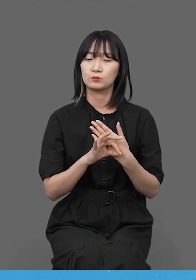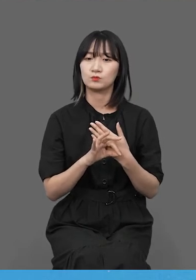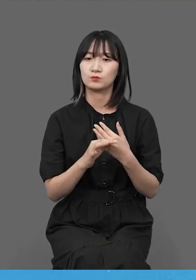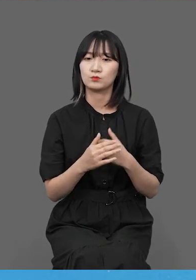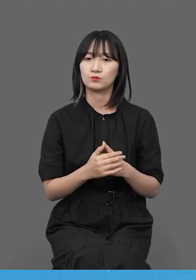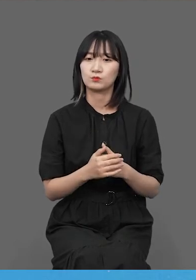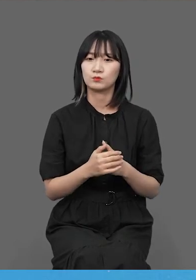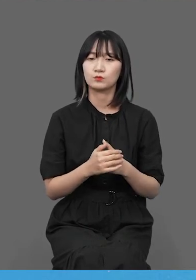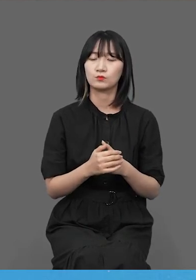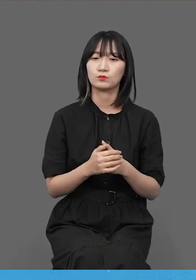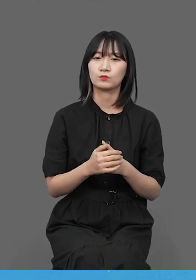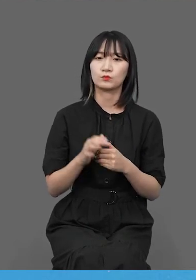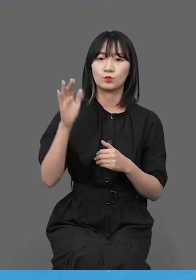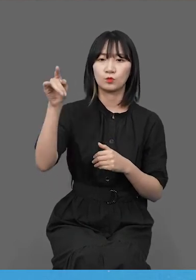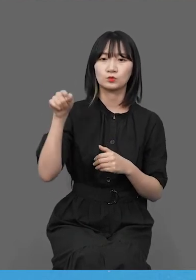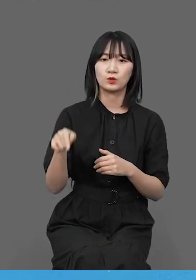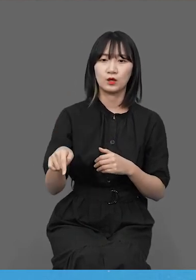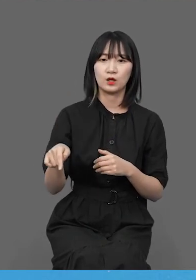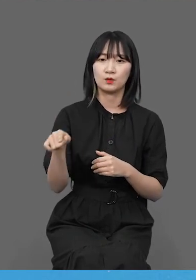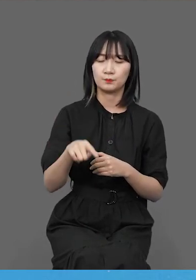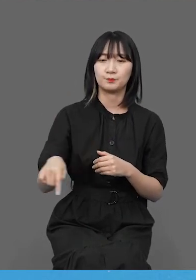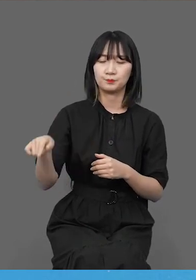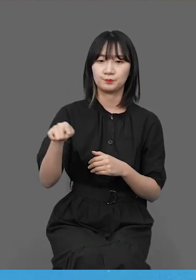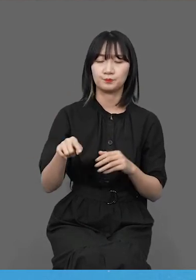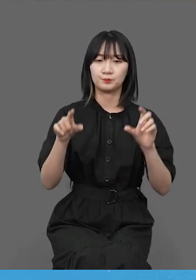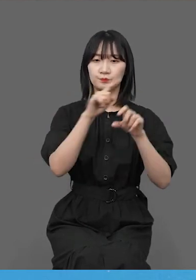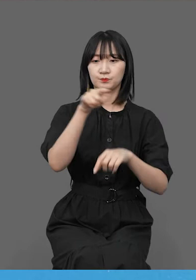저 오른쪽 아래쪽에 속할 것 같습니다.